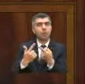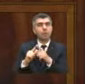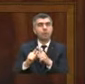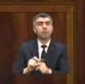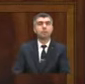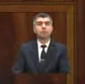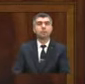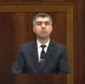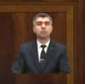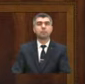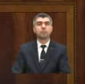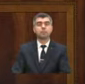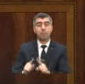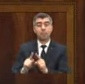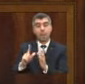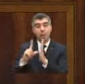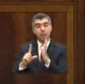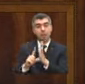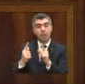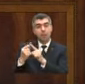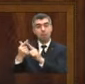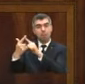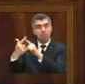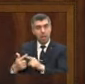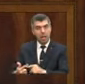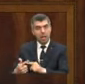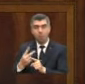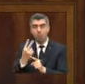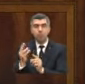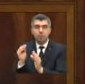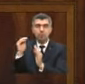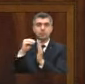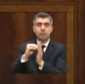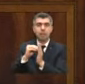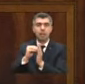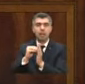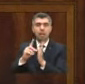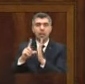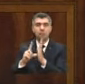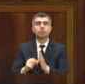النظام، وخا هو جاء في القانون المالية يتدمج في هذه جوج القوانين.